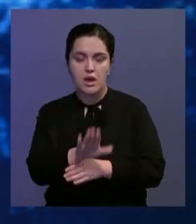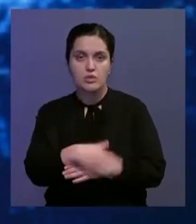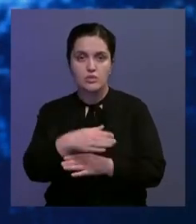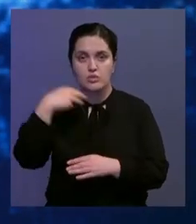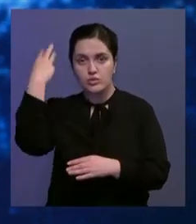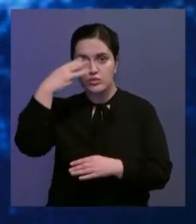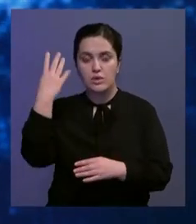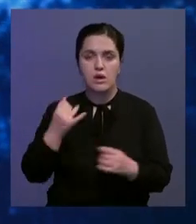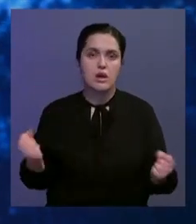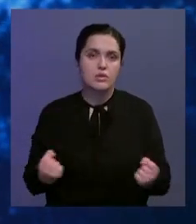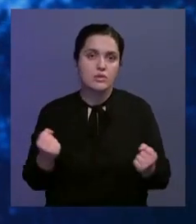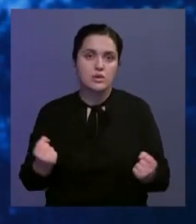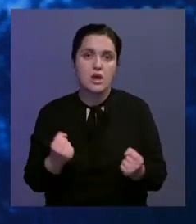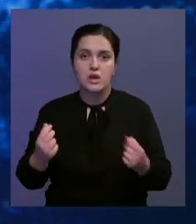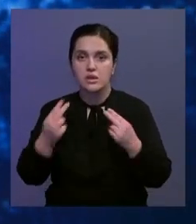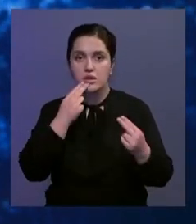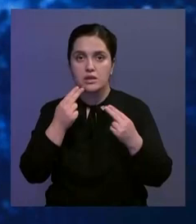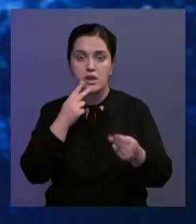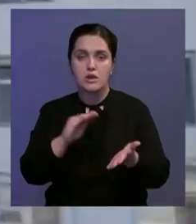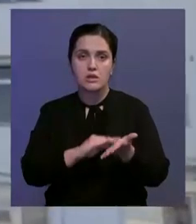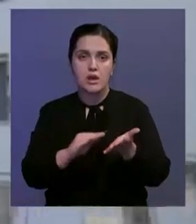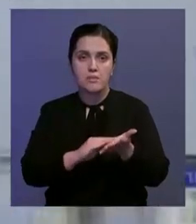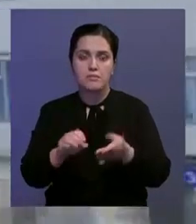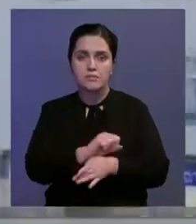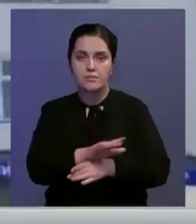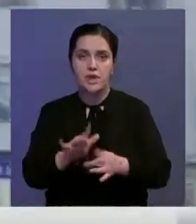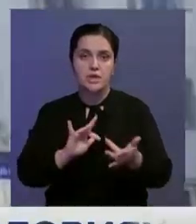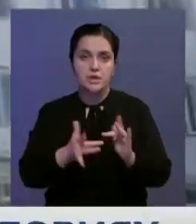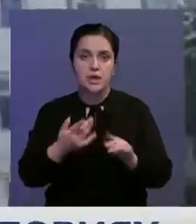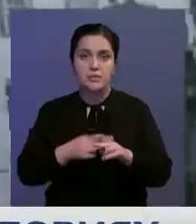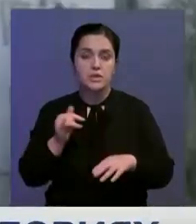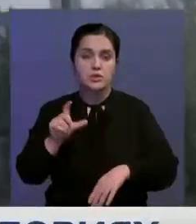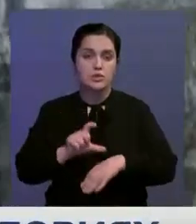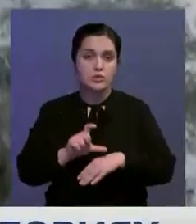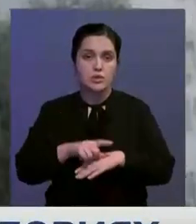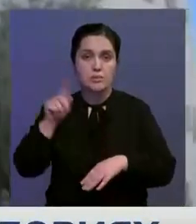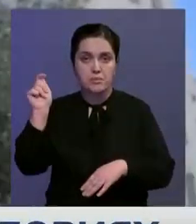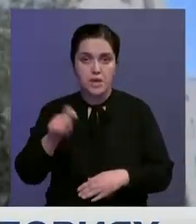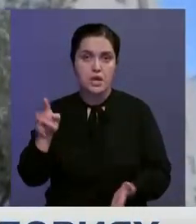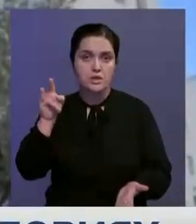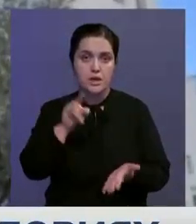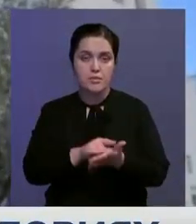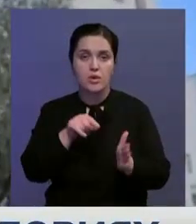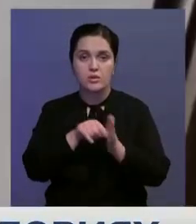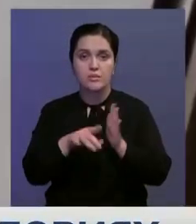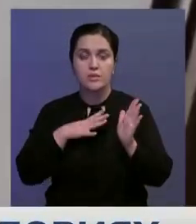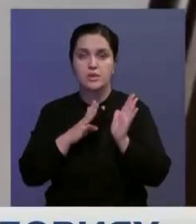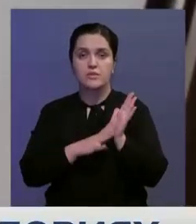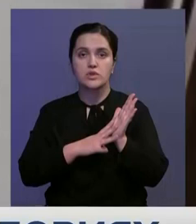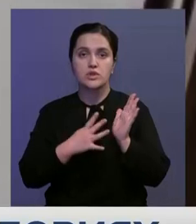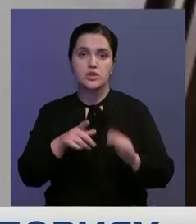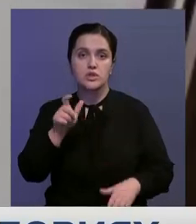отсутствие душевых и холодная еда. Об этом они написали в соцсетях. Напомним, накануне из Турции прибыл самолет, на борту которого